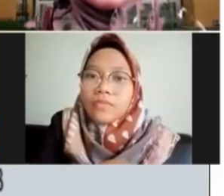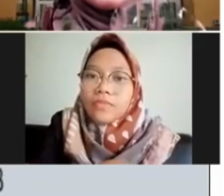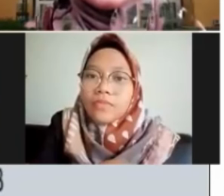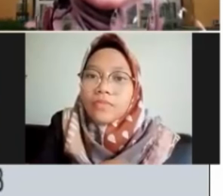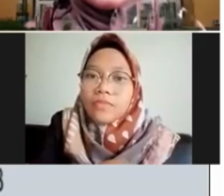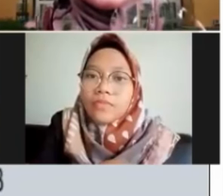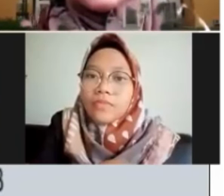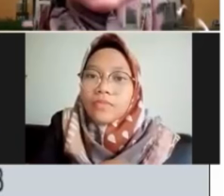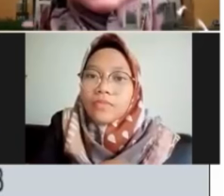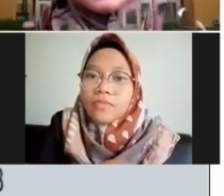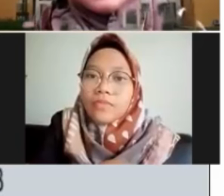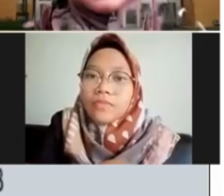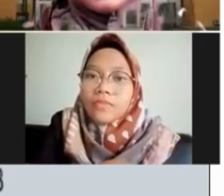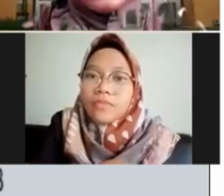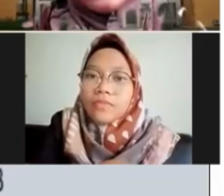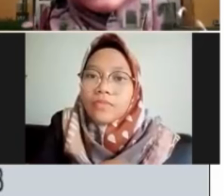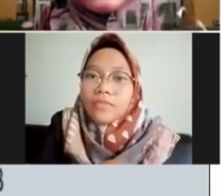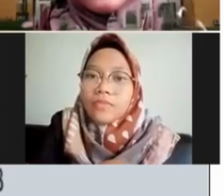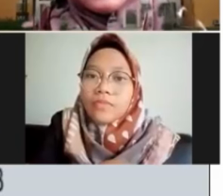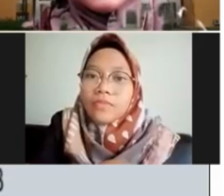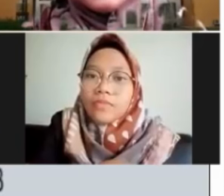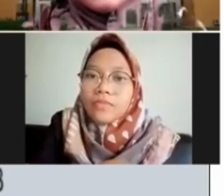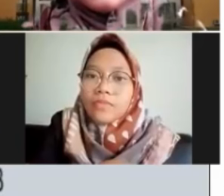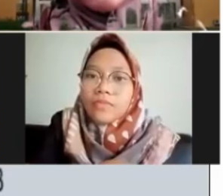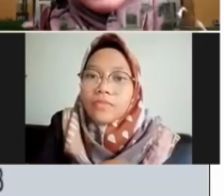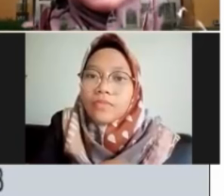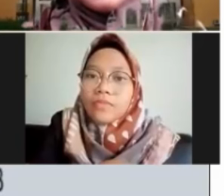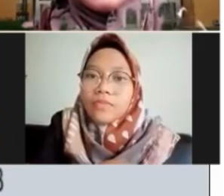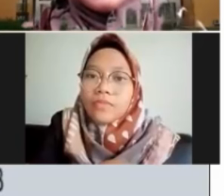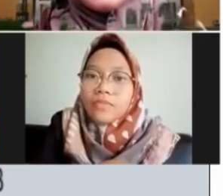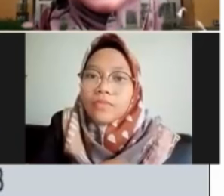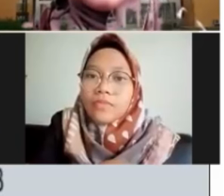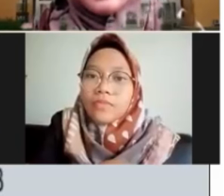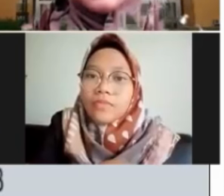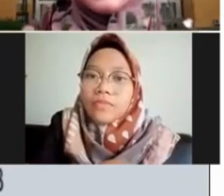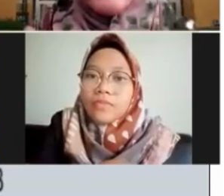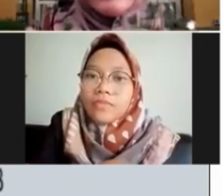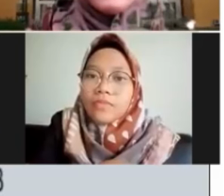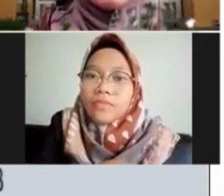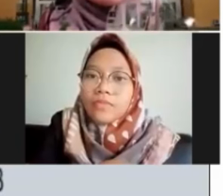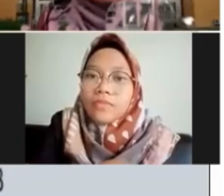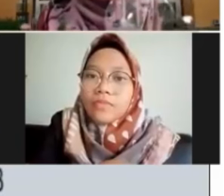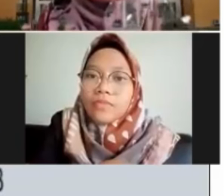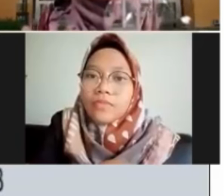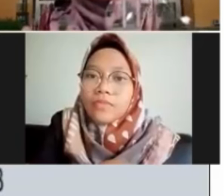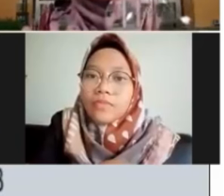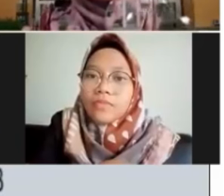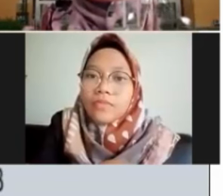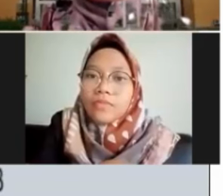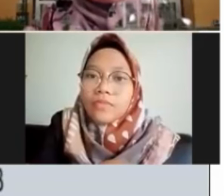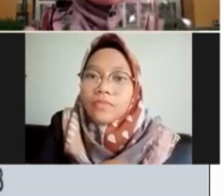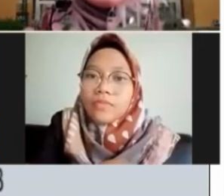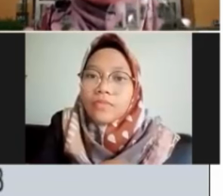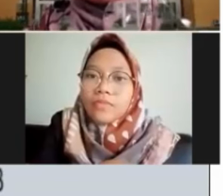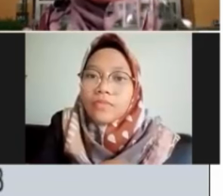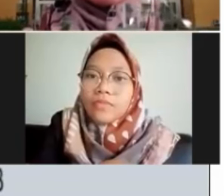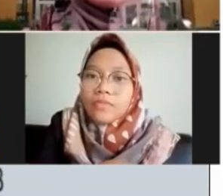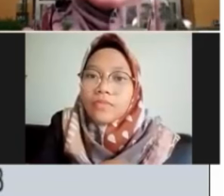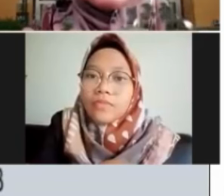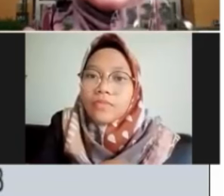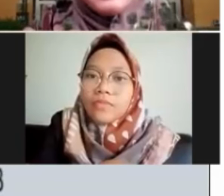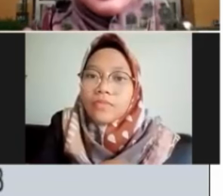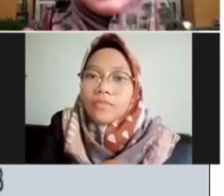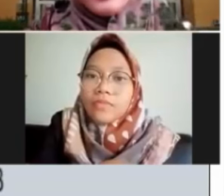dasar pada bayi gitu. Jadi mungkin di antara kita semua juga sudah pernah menerima